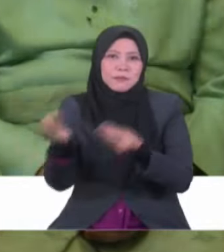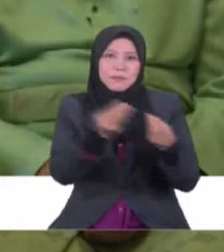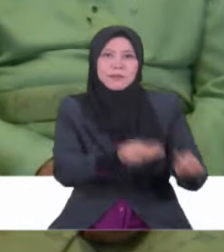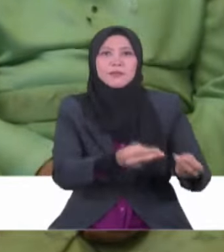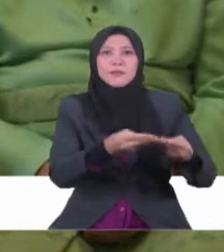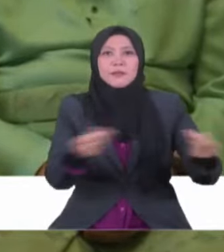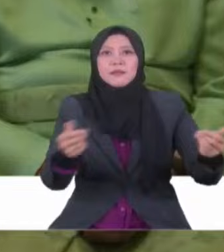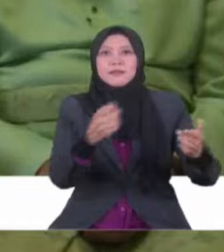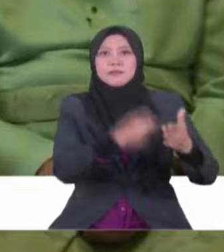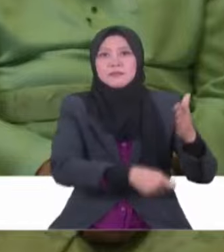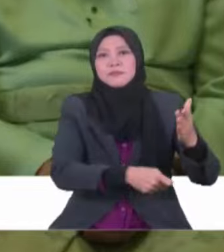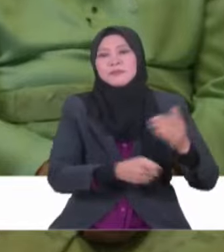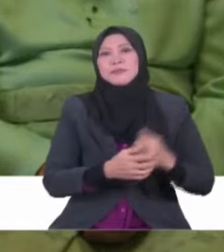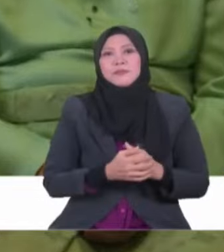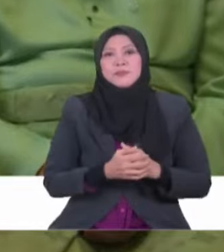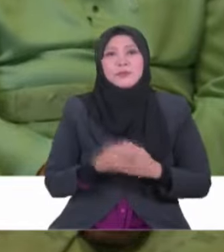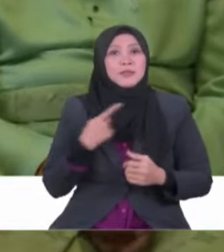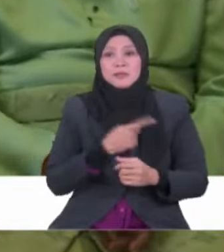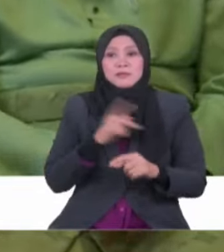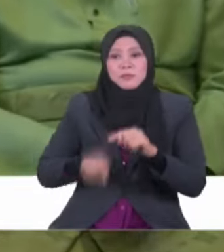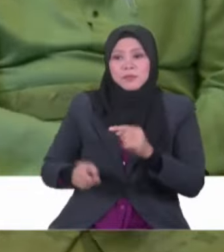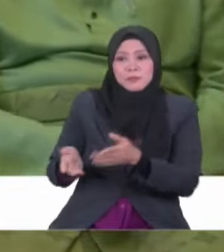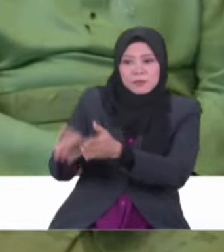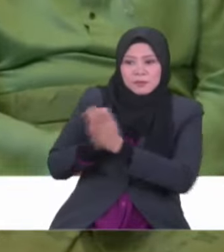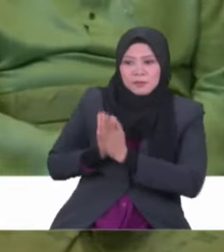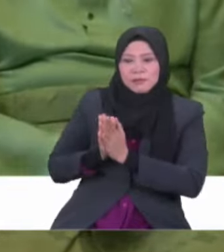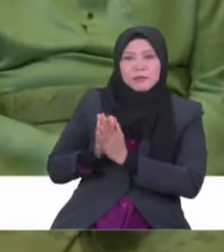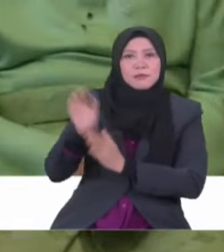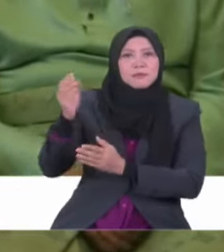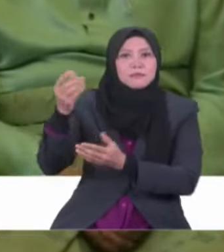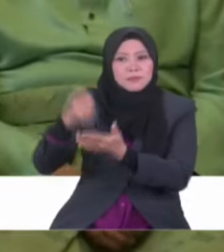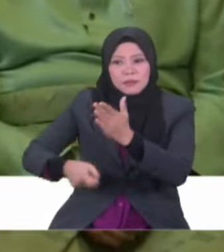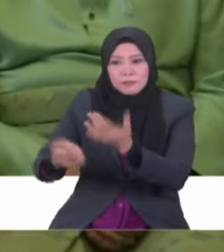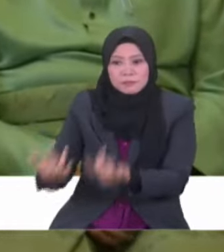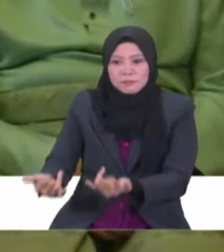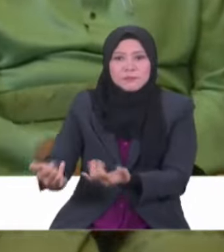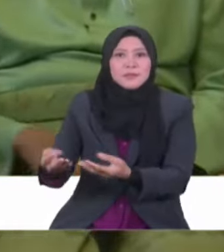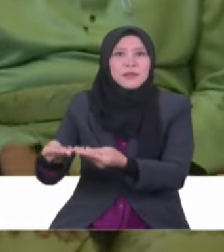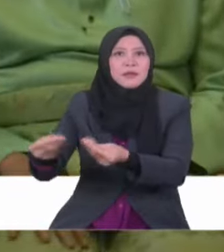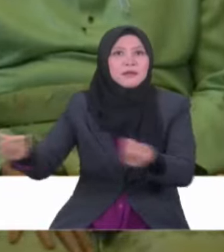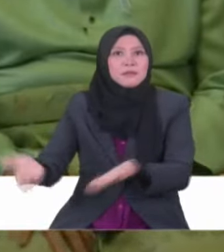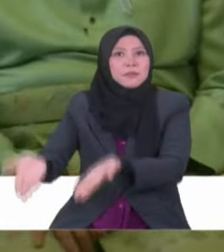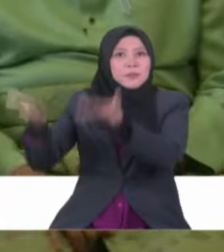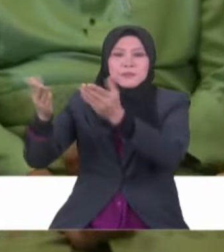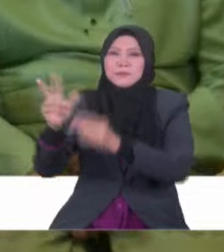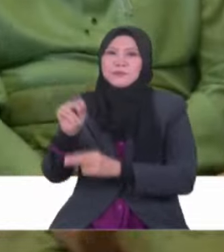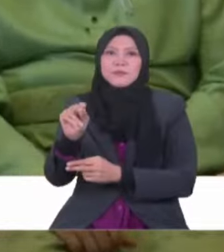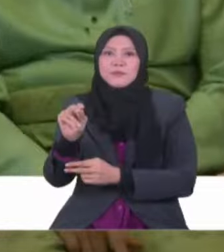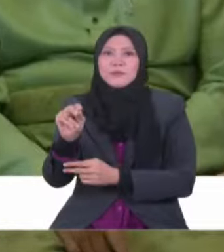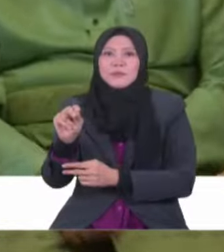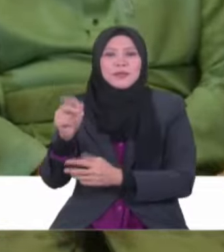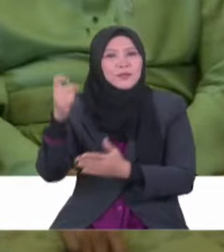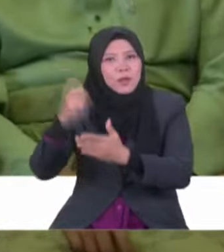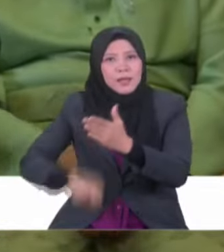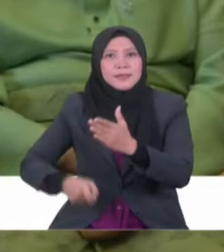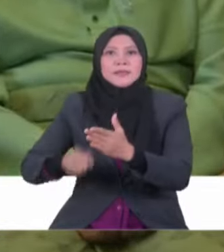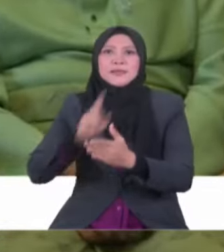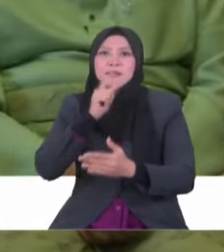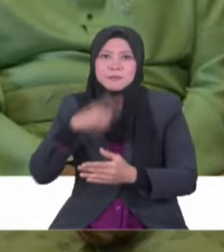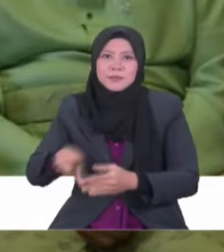tidak munasabah untuk kita minta berdasarkan penilaian tanah itu sekarang. Ya, tanah itu diserahkan dengan